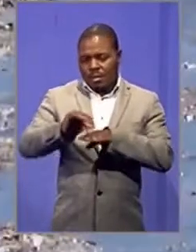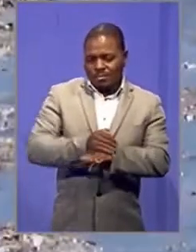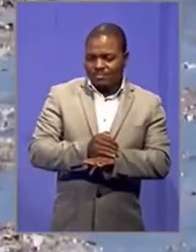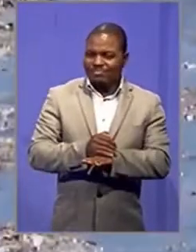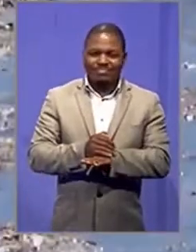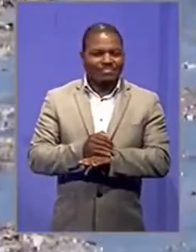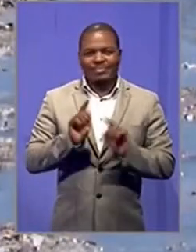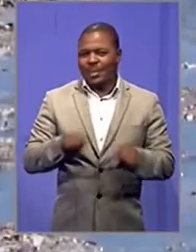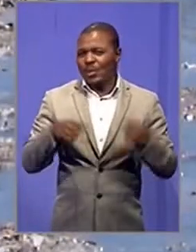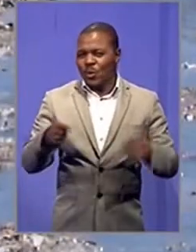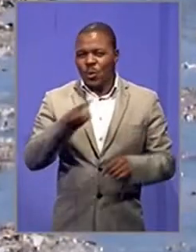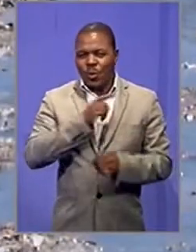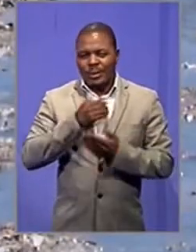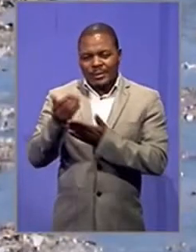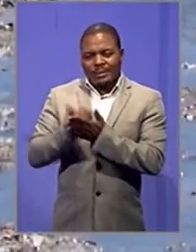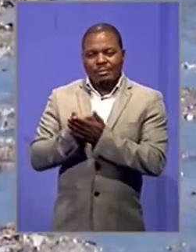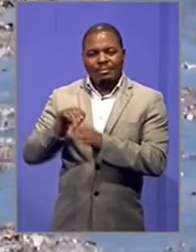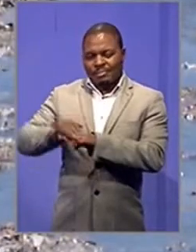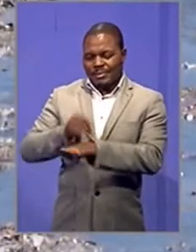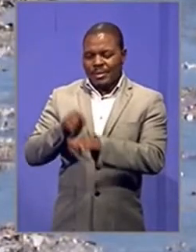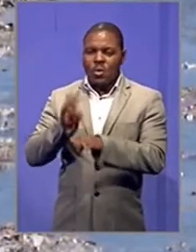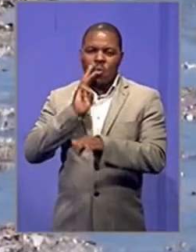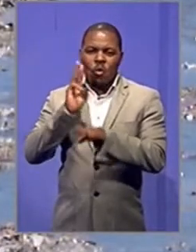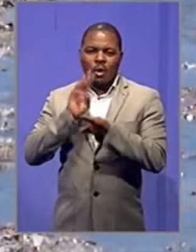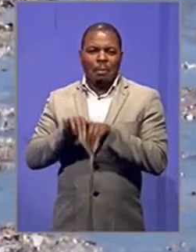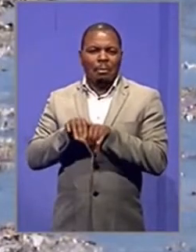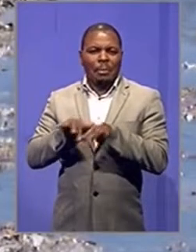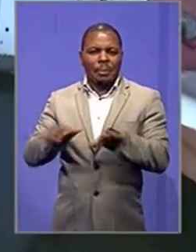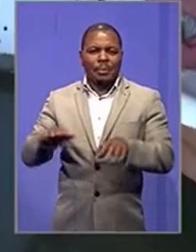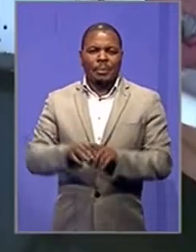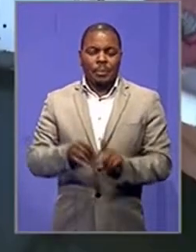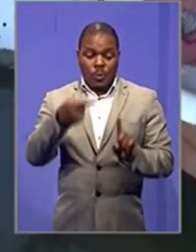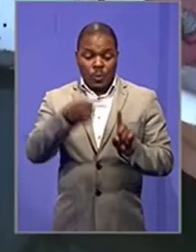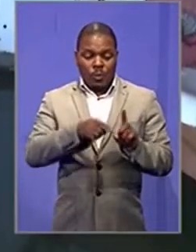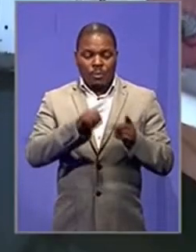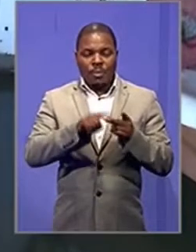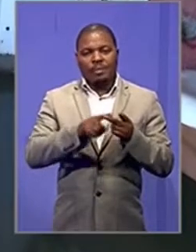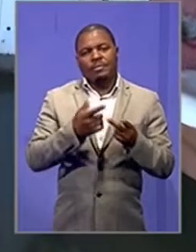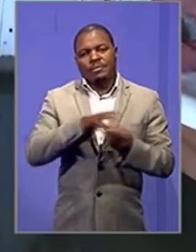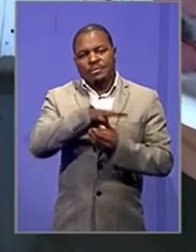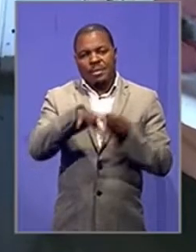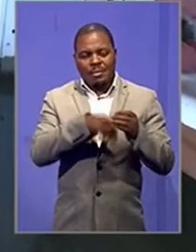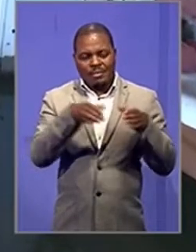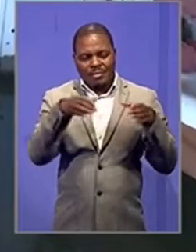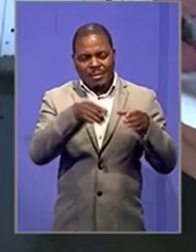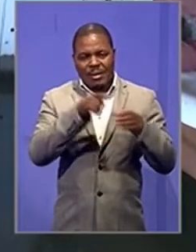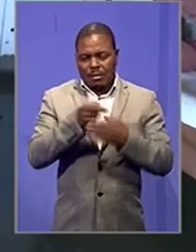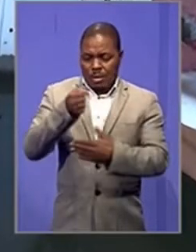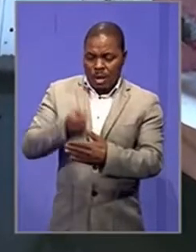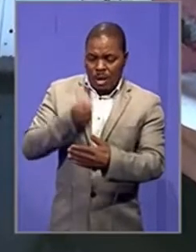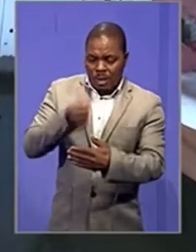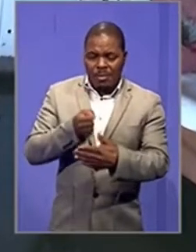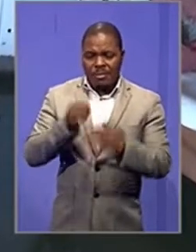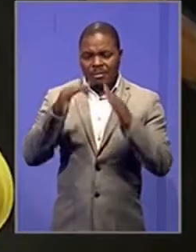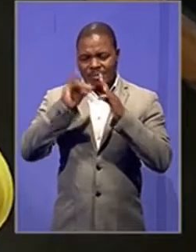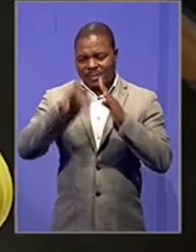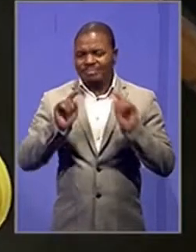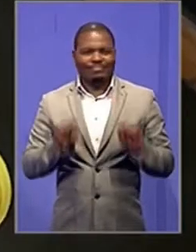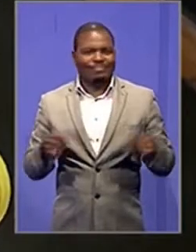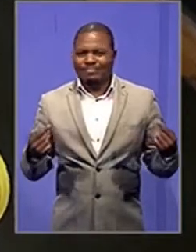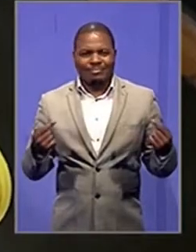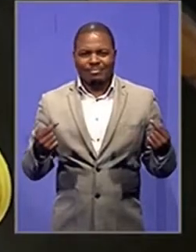boloka gore di seke di a senyega ke metsi. Swarts le leloko la gagwe ga ba kgone go apaya le go dula mo ntlong